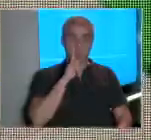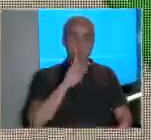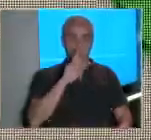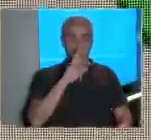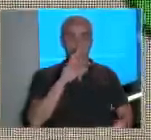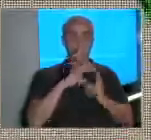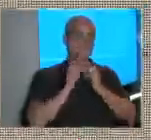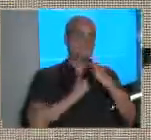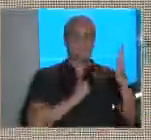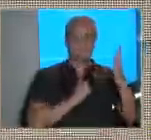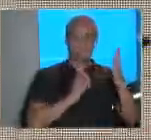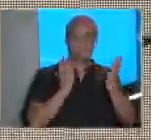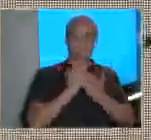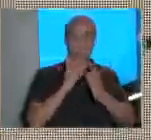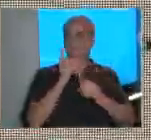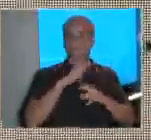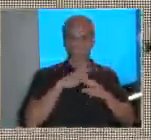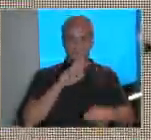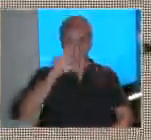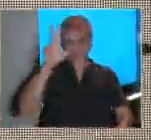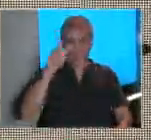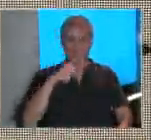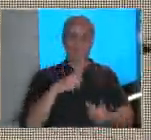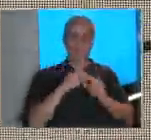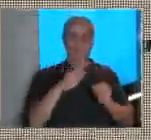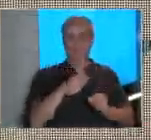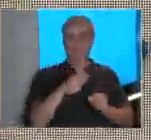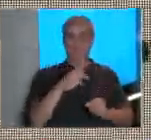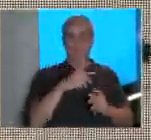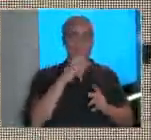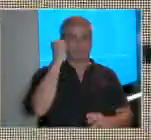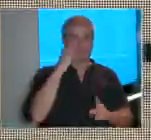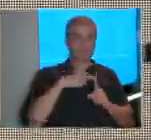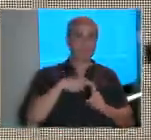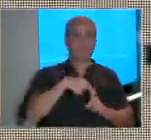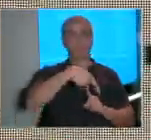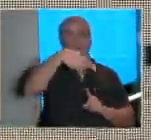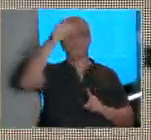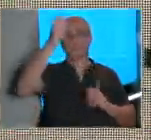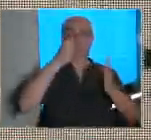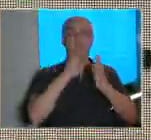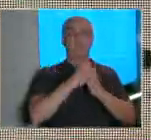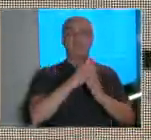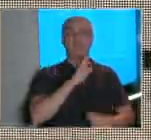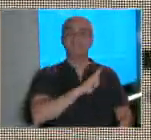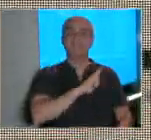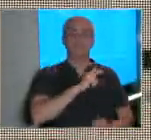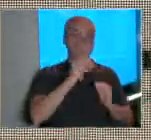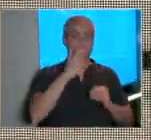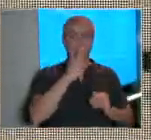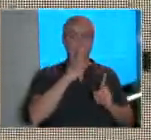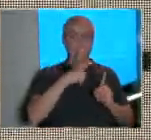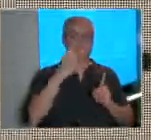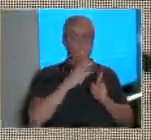העיר המערבית, באר שבע, העיר הדרומית, סליחה, נצרת, העיר הצפונית, רצועת עזה, ממצפה רמון ועד יבנה, בין יבנה